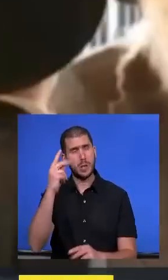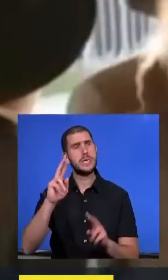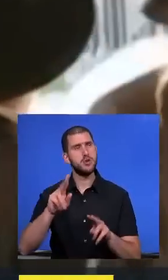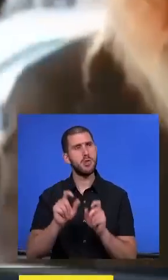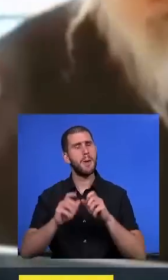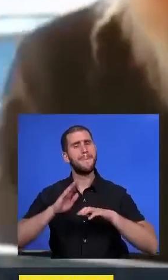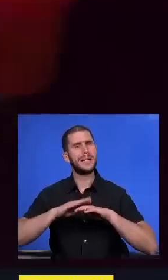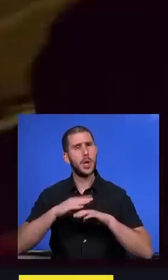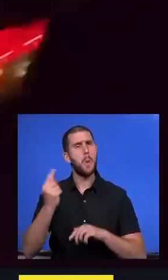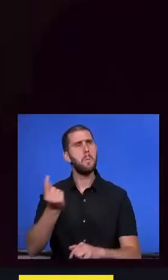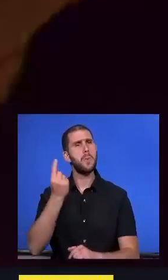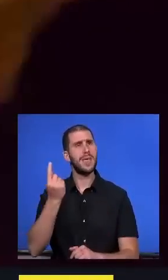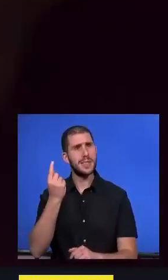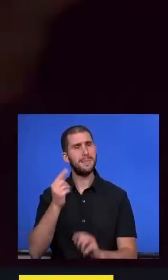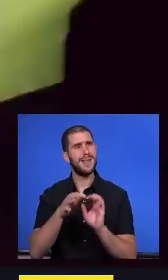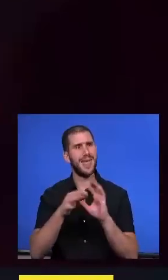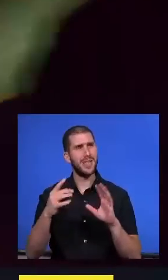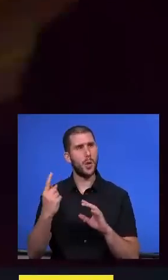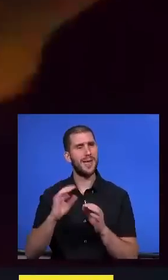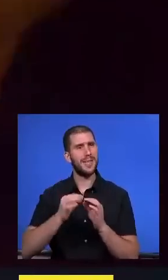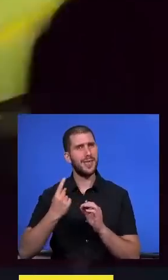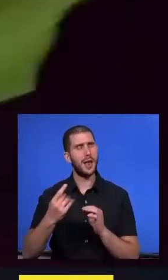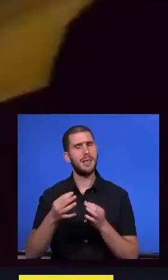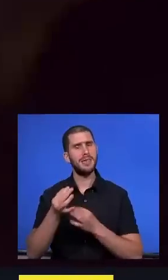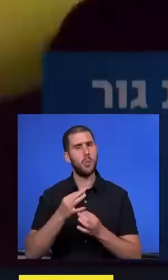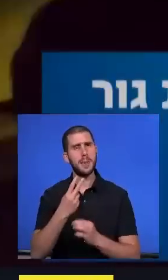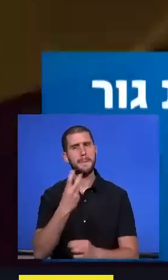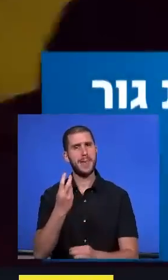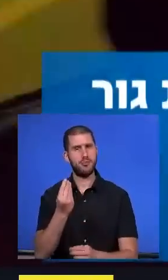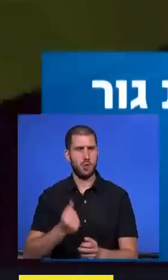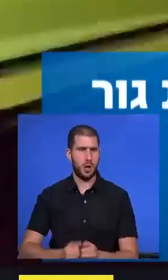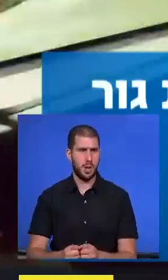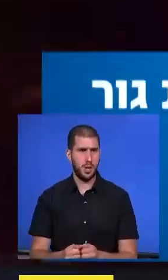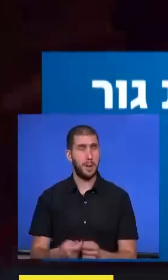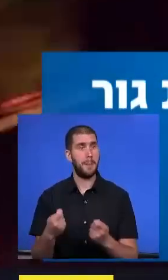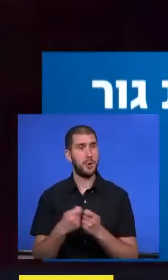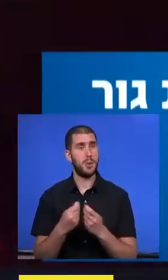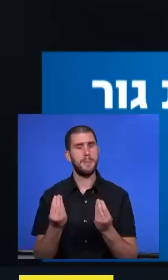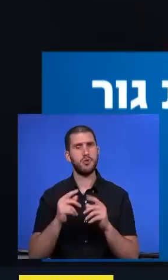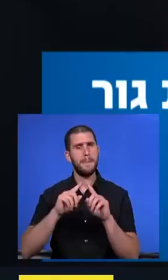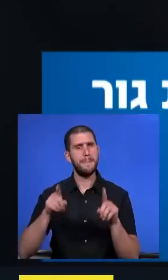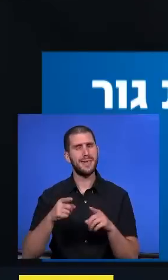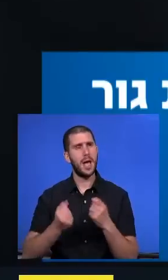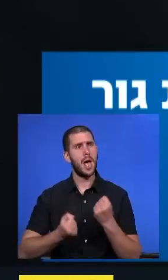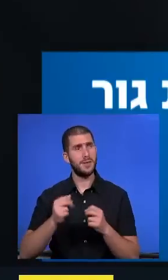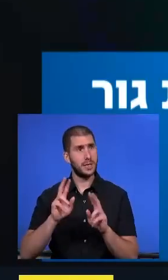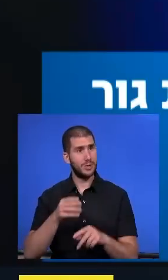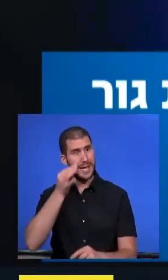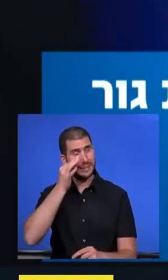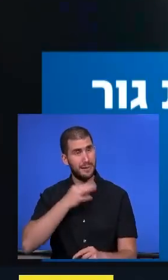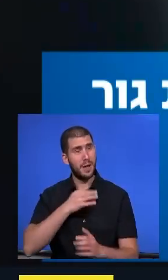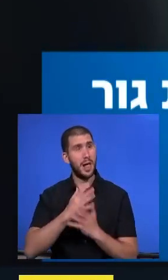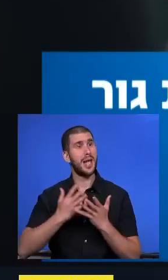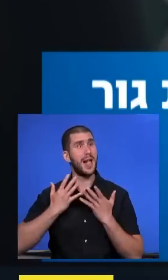מקצוע בודדים שינטרלו לכם את האינטרנט תמורת 200 שקלים. לגבי מכשיר מדיה לרכב, יש לשים לב שבחלק